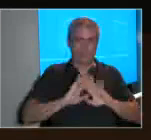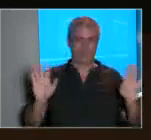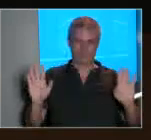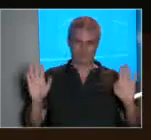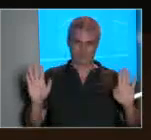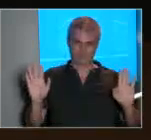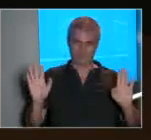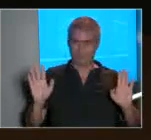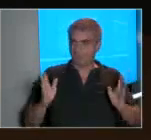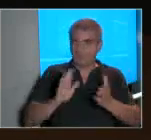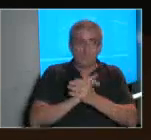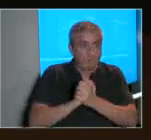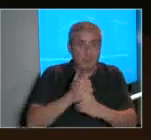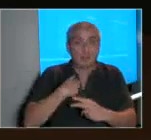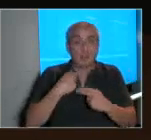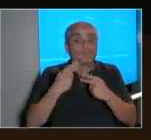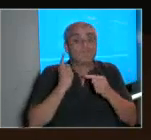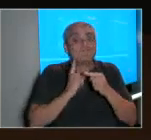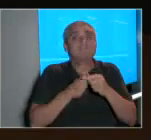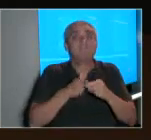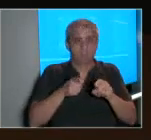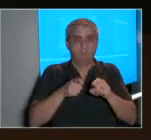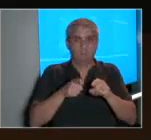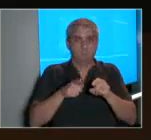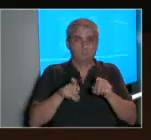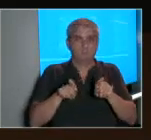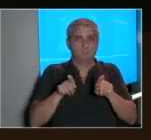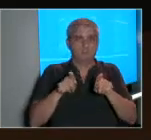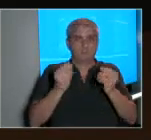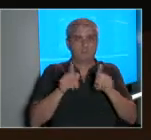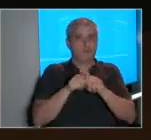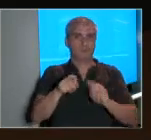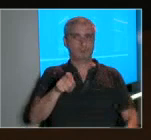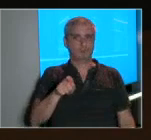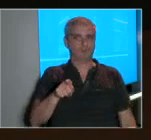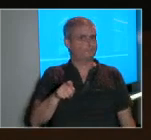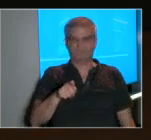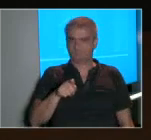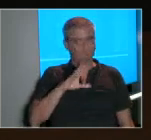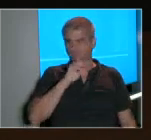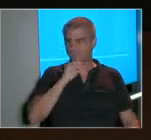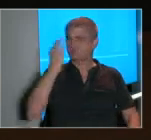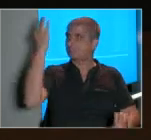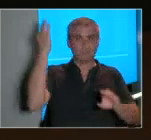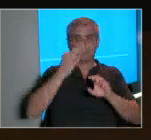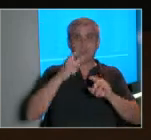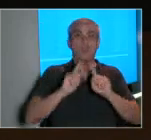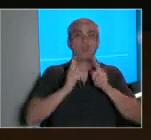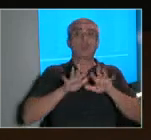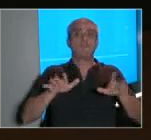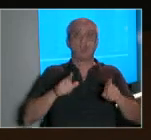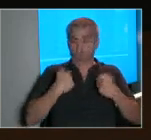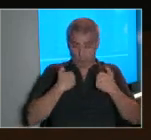חברים, אנחנו עומדים בדיוק בפני דבר כזה. זה לא מדובר באסטרואיד, אלא